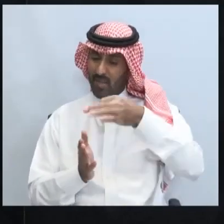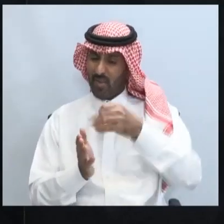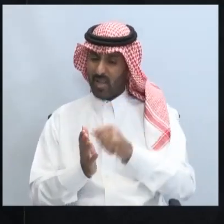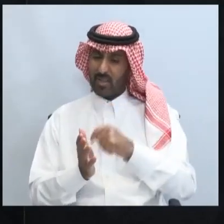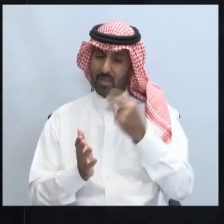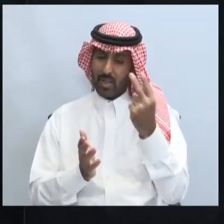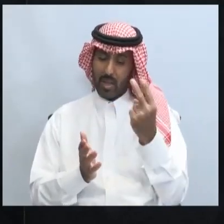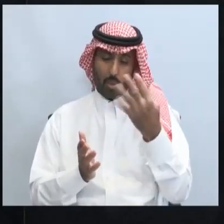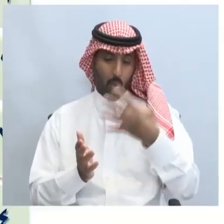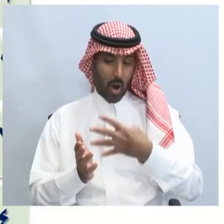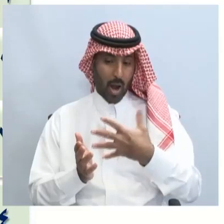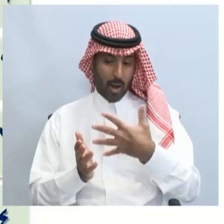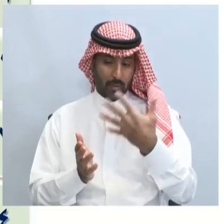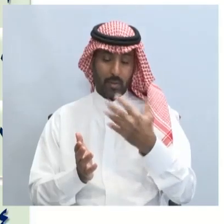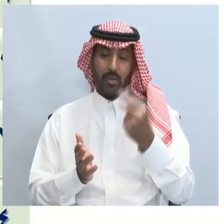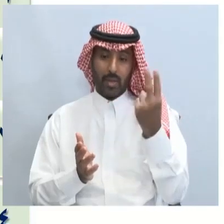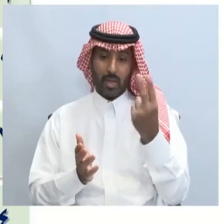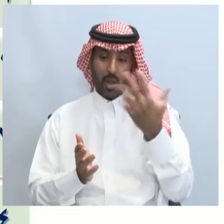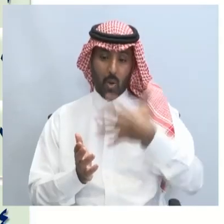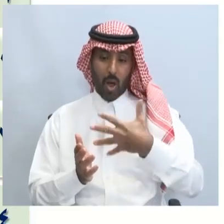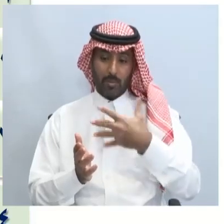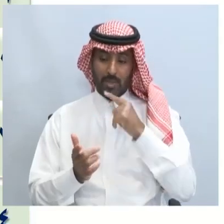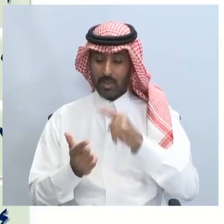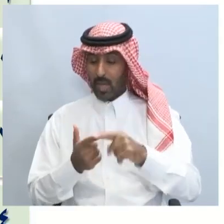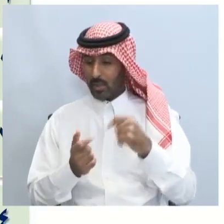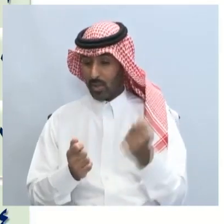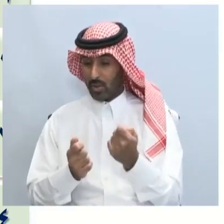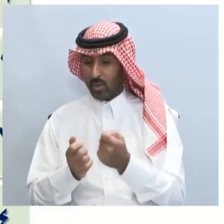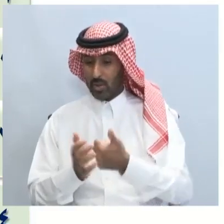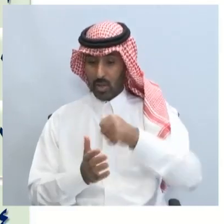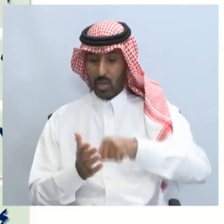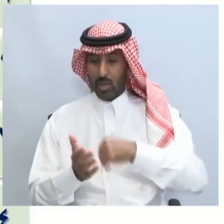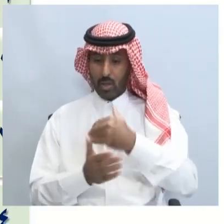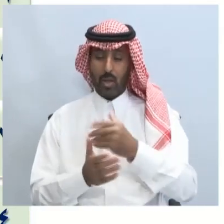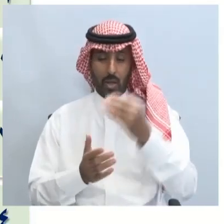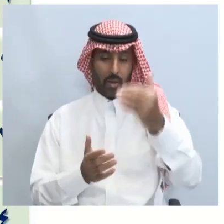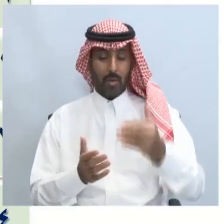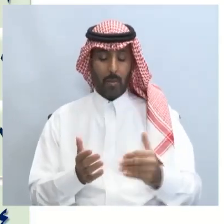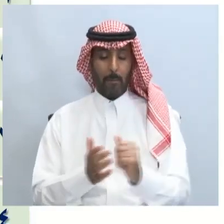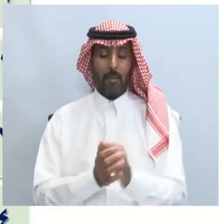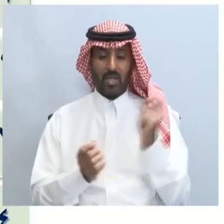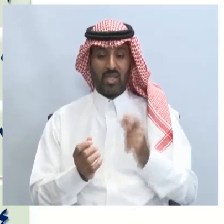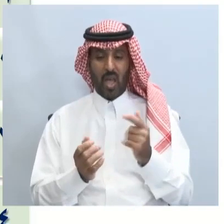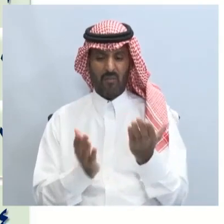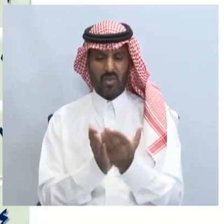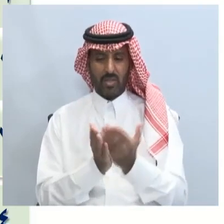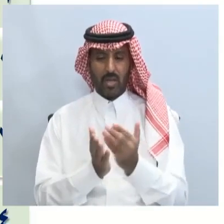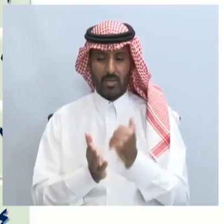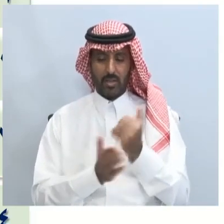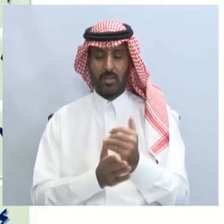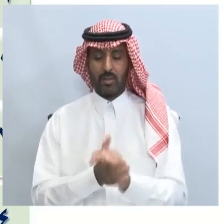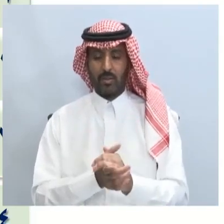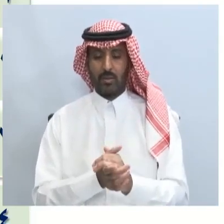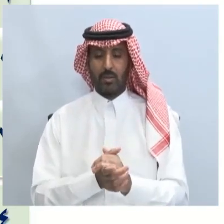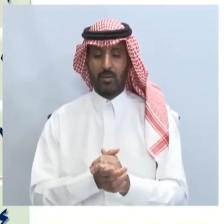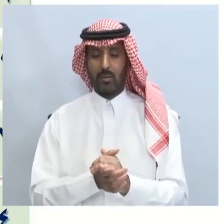52 ان يحل الطالب او الطالبه الانشطه والتقويم هذه بعض اهدافنا التي اسعى انا